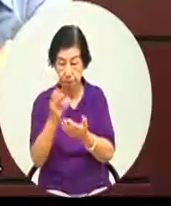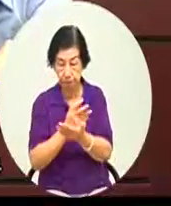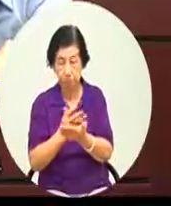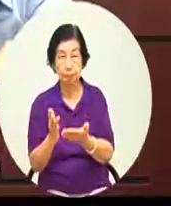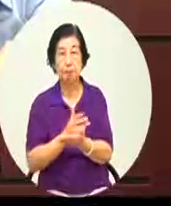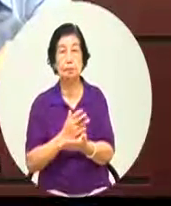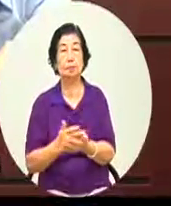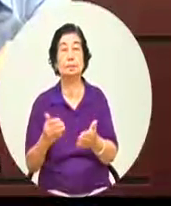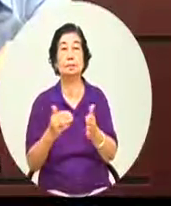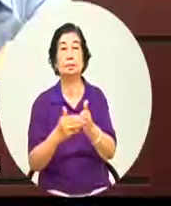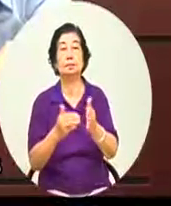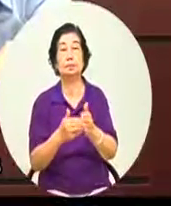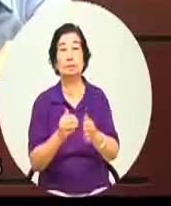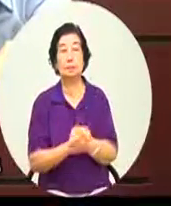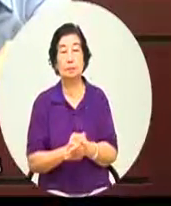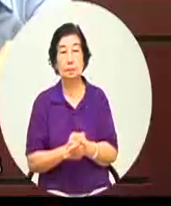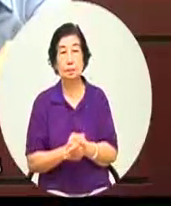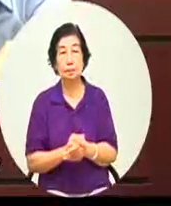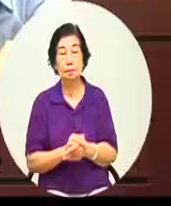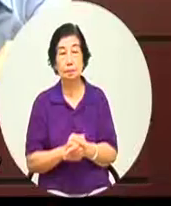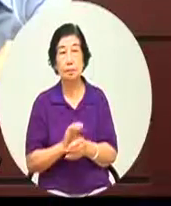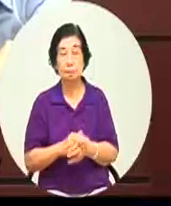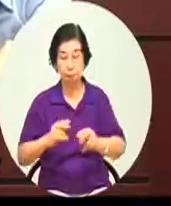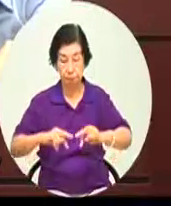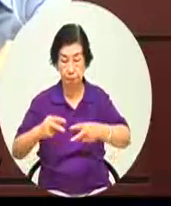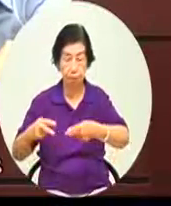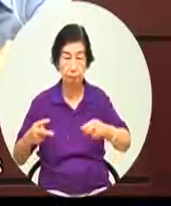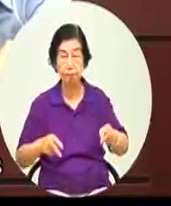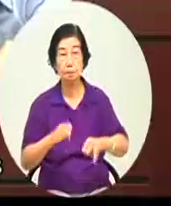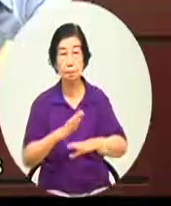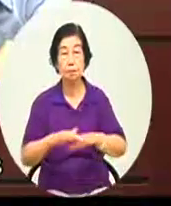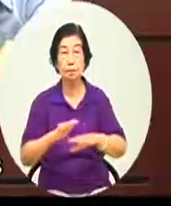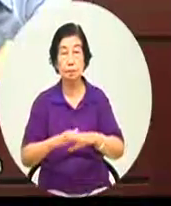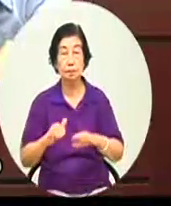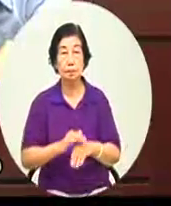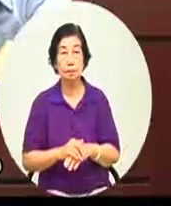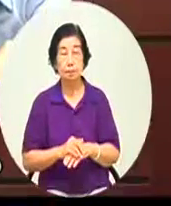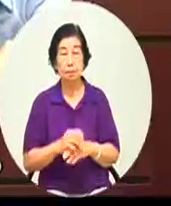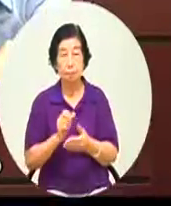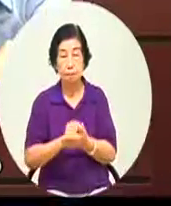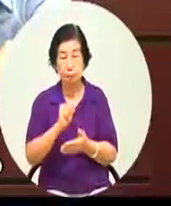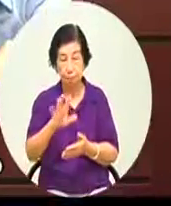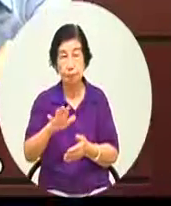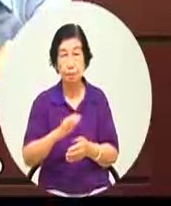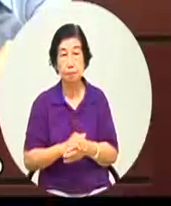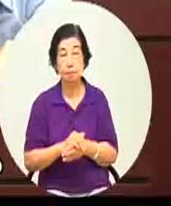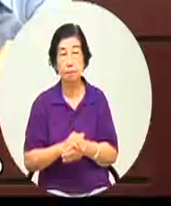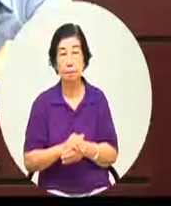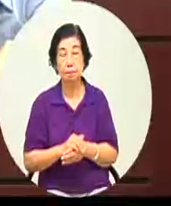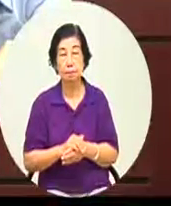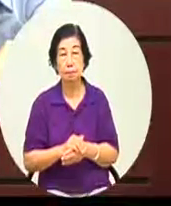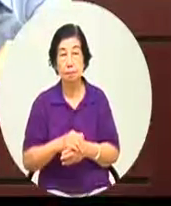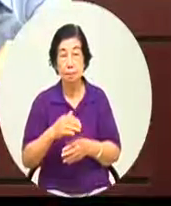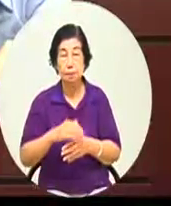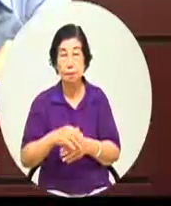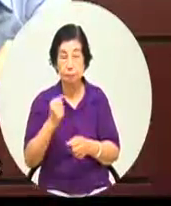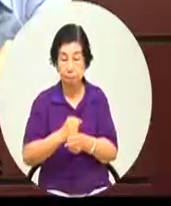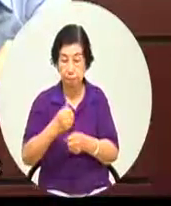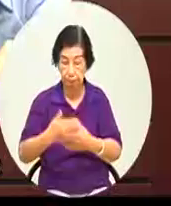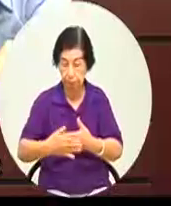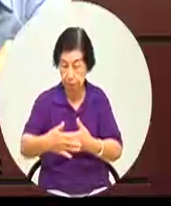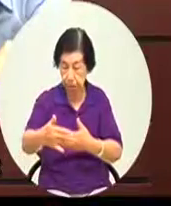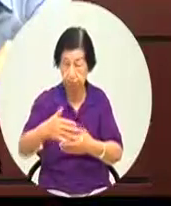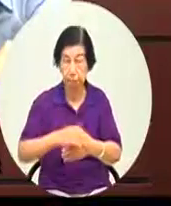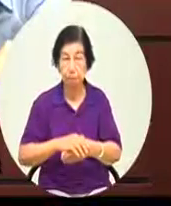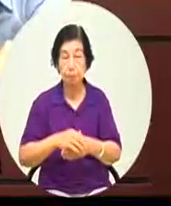它期末审查完以后哈、哦，会做修正完以后，它就会报部进行下一阶段，就是沿线的这